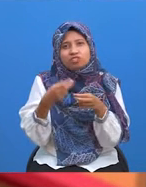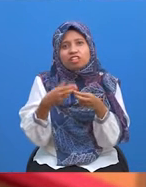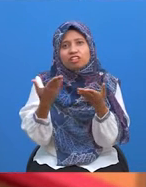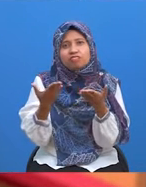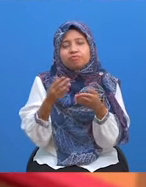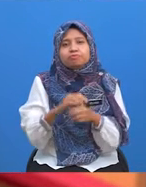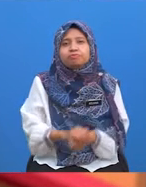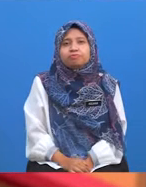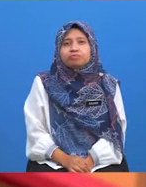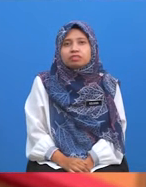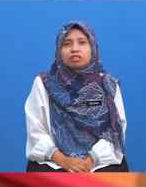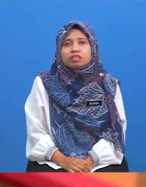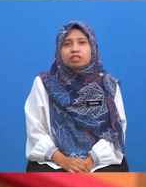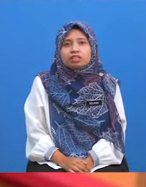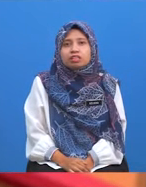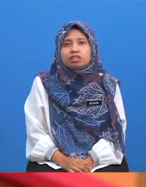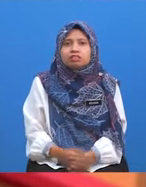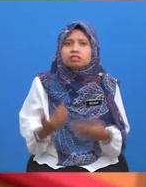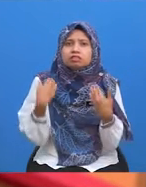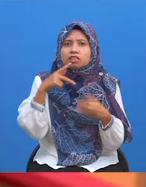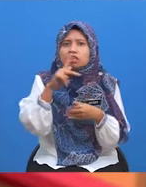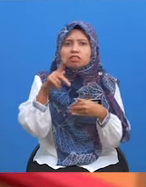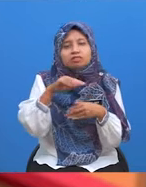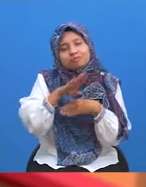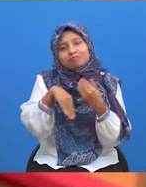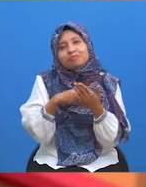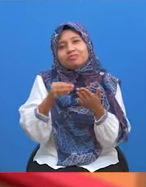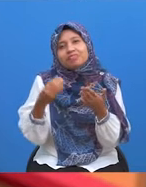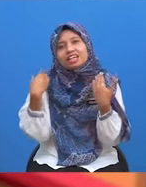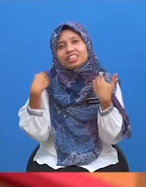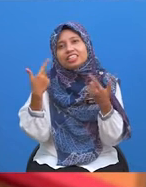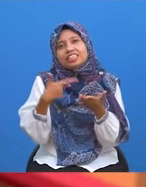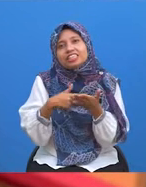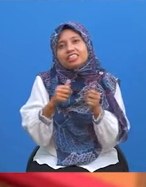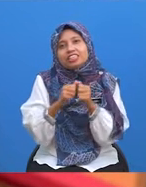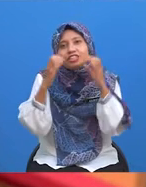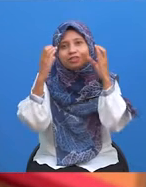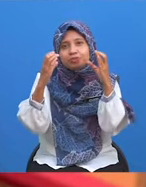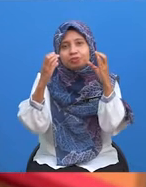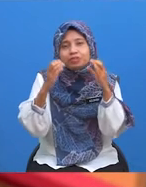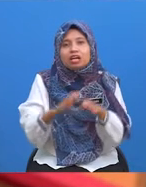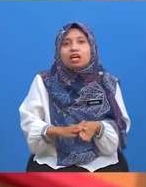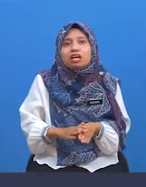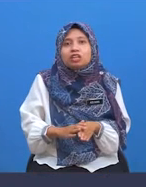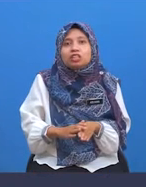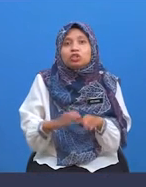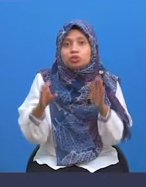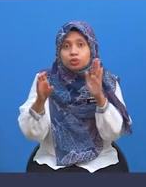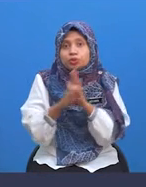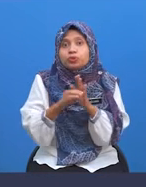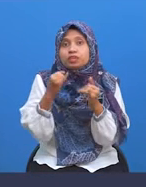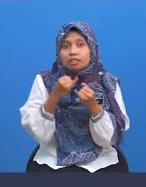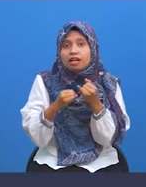sesi pembelajaran hari ini sebelum kita mulakan dengan latihan kita.